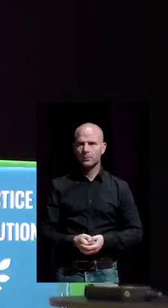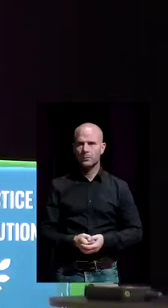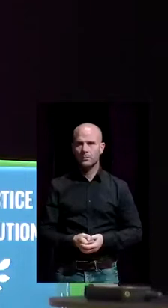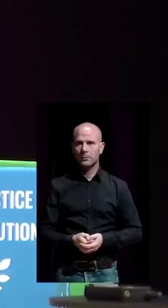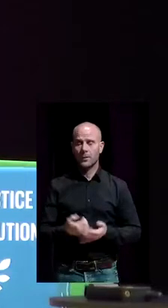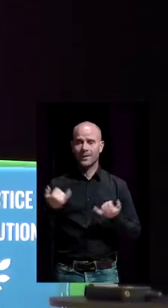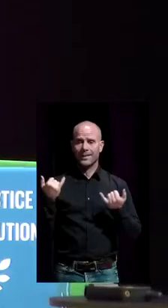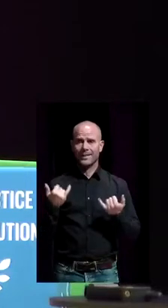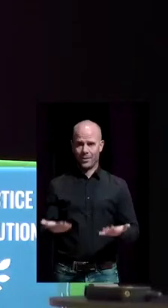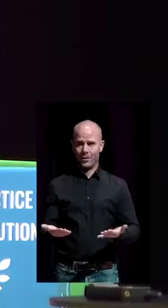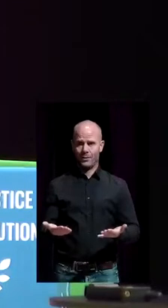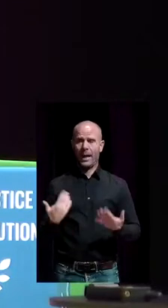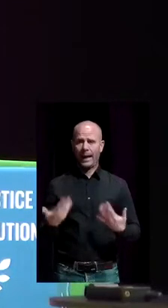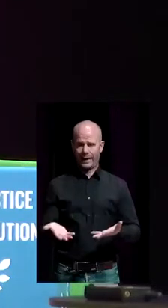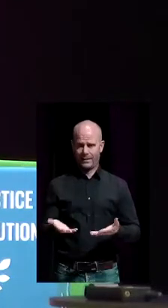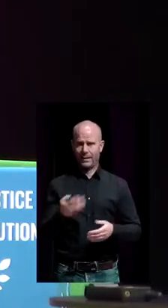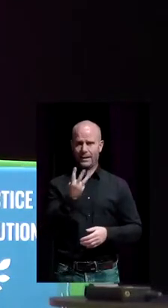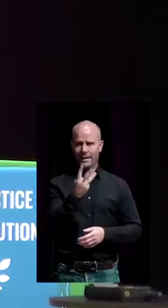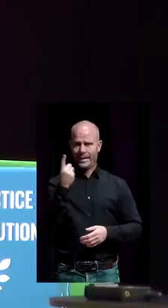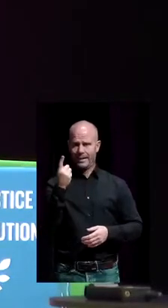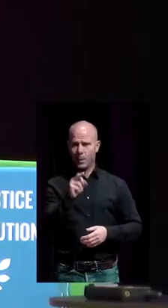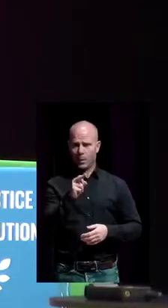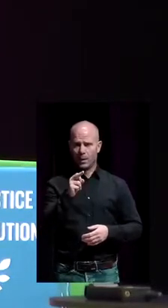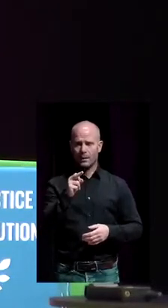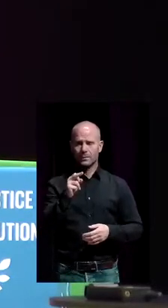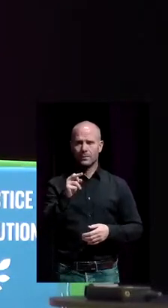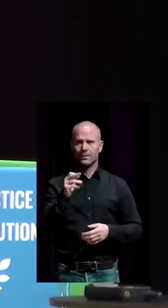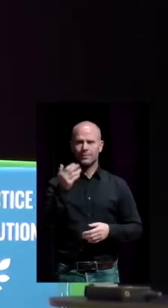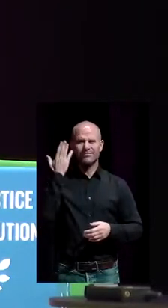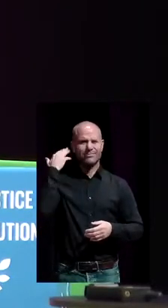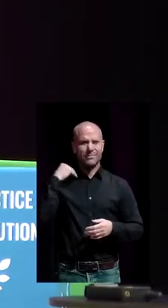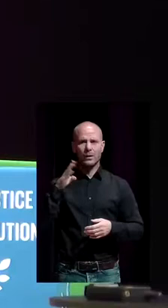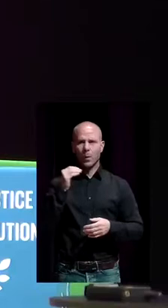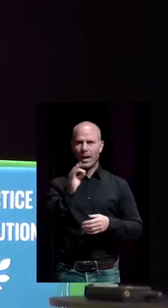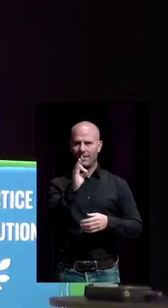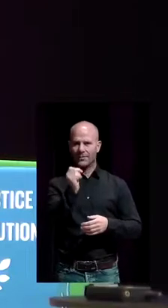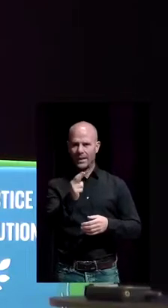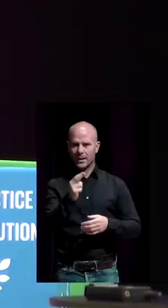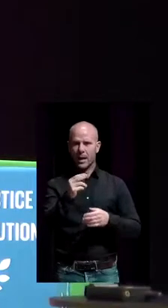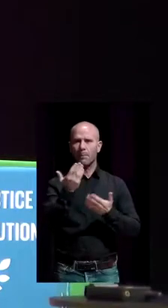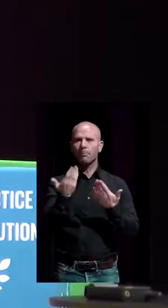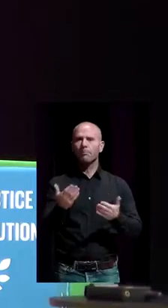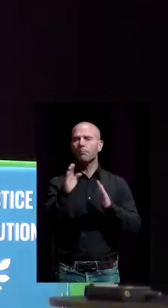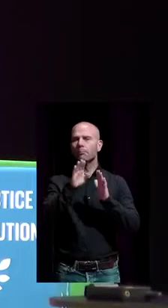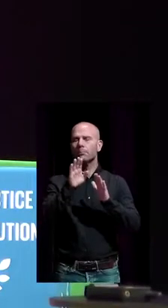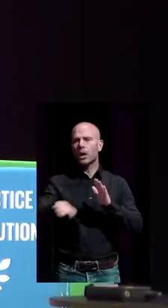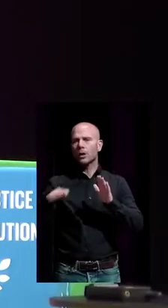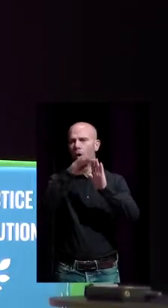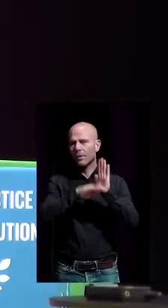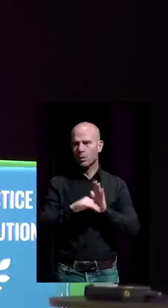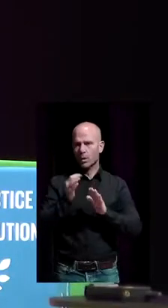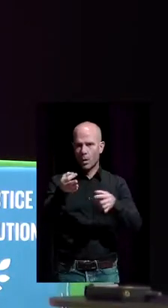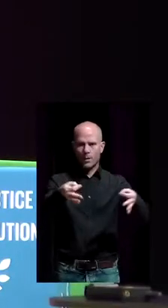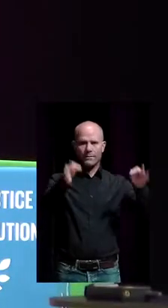Idag är det då 31 år sedan FNs barnkonvention offentliggjordes,